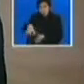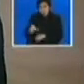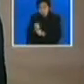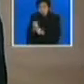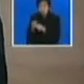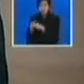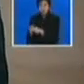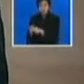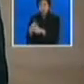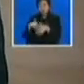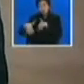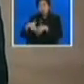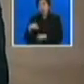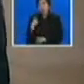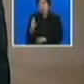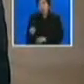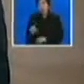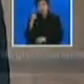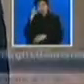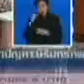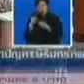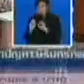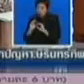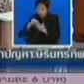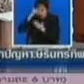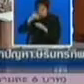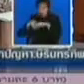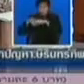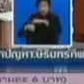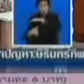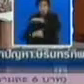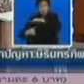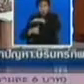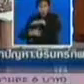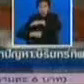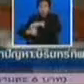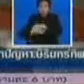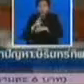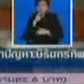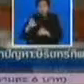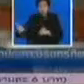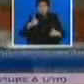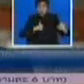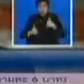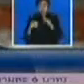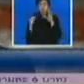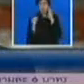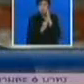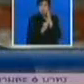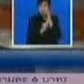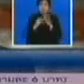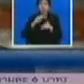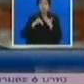อบเรื่องนี้เนี่ยเขาไม่ยอมปล่อยให้คนออกไปจากพื้นที่ครับนะฮะแต่ว่าถ้าเป็นส่วนกลางเราบอกอย่างหมอใช่ไหมฮะเราบอกเอาไปใ